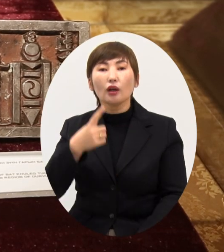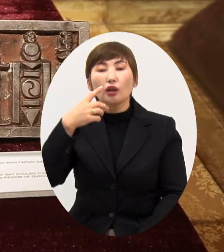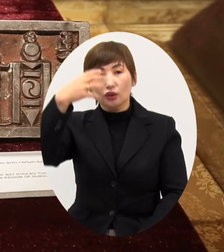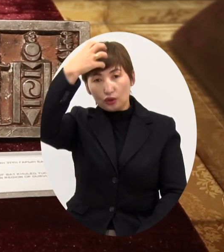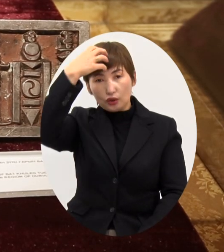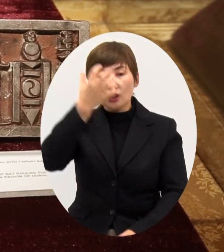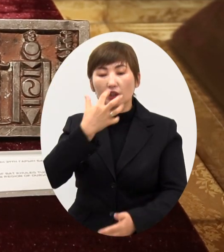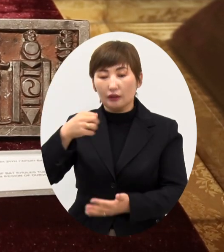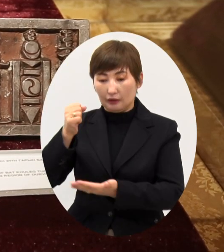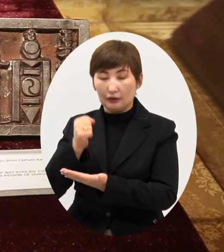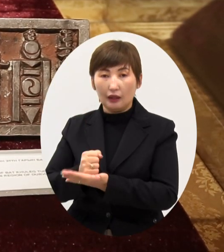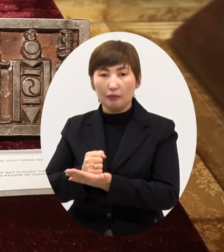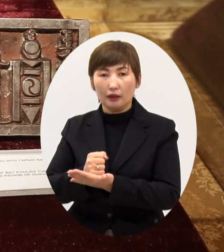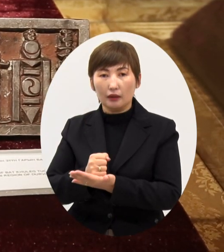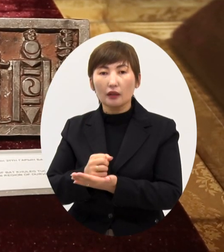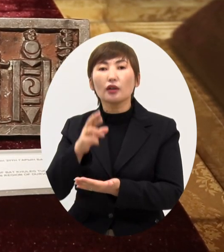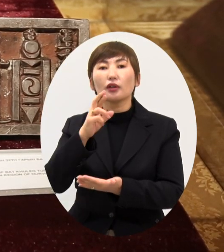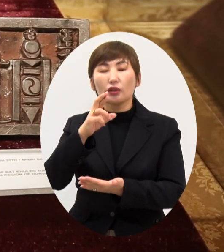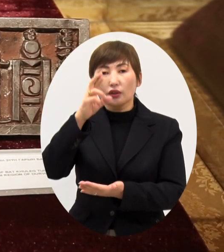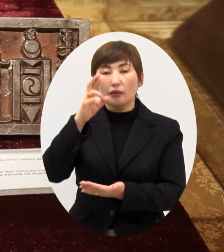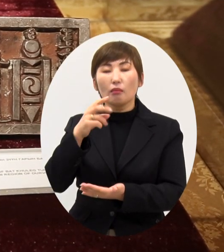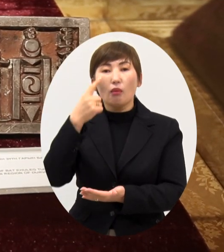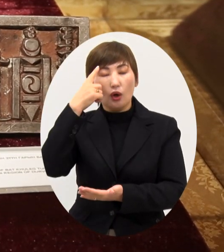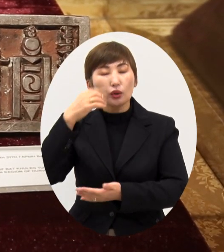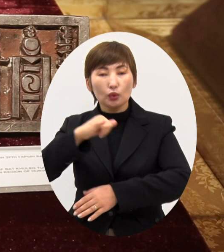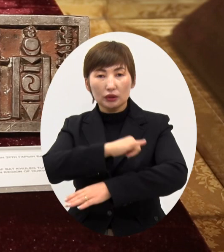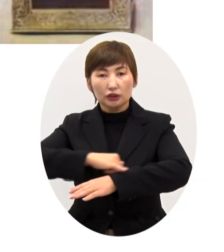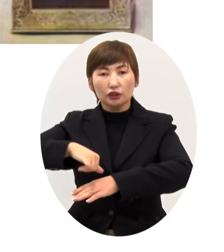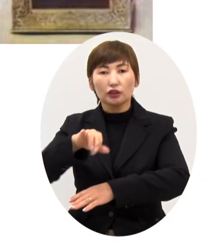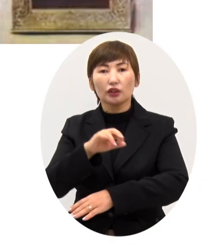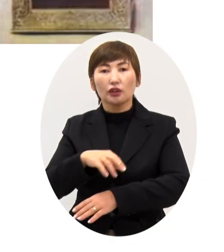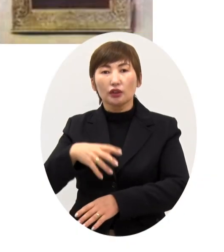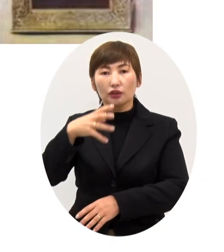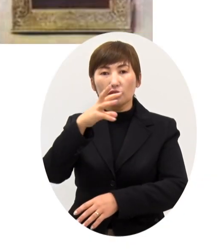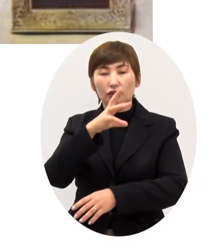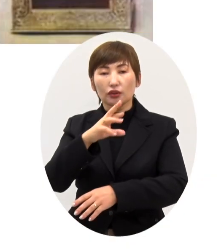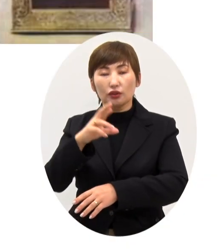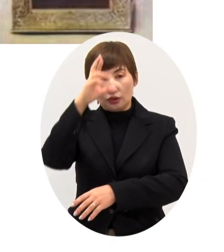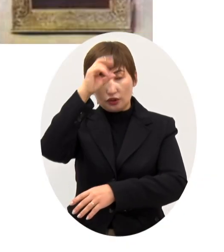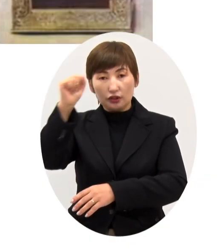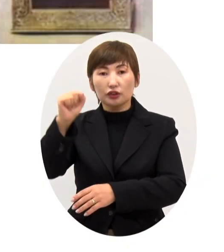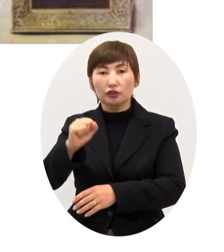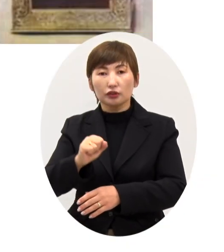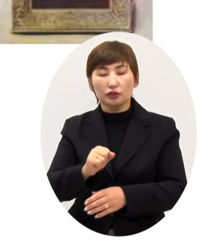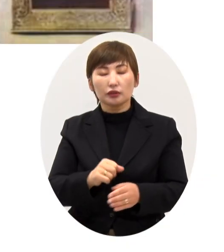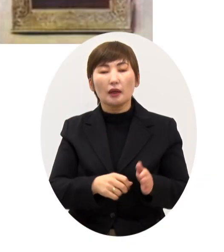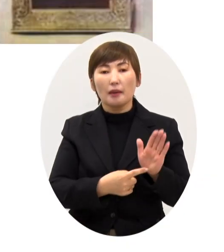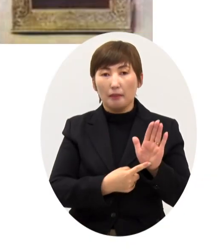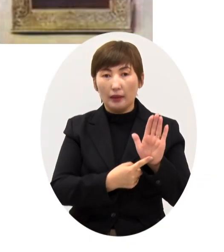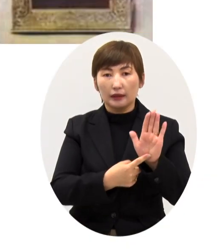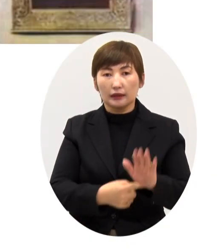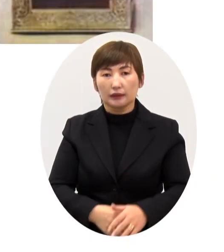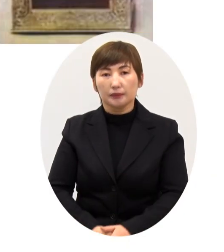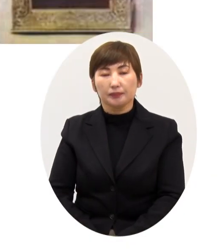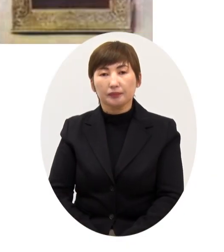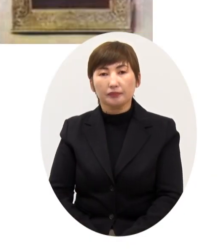тамгыг зөвхөн Монгол улсын ерөнхийлөгч барьдаг юм байна. За төрийн тамгыг Монгол улсын үндсэн хуулийн уг